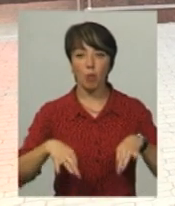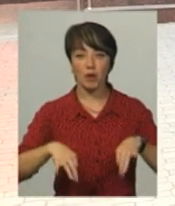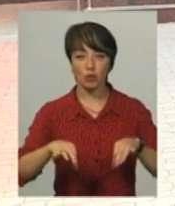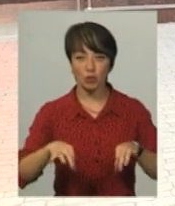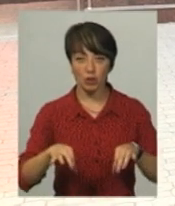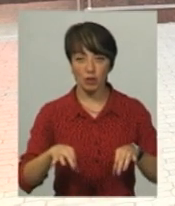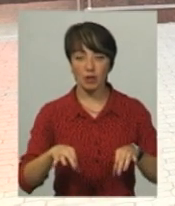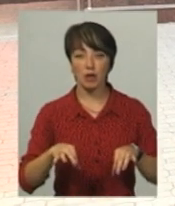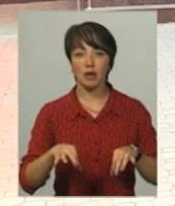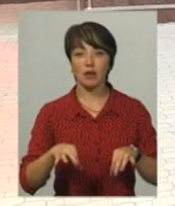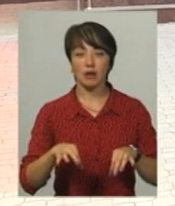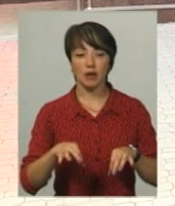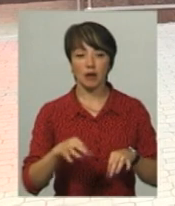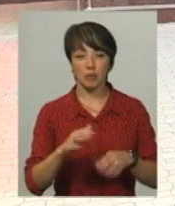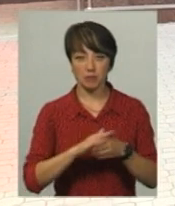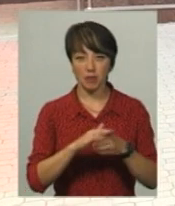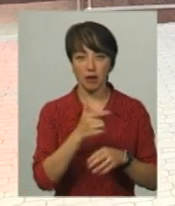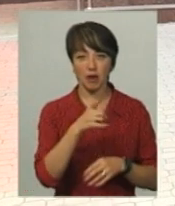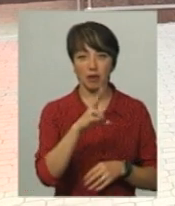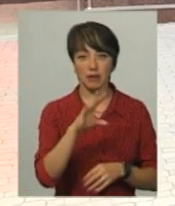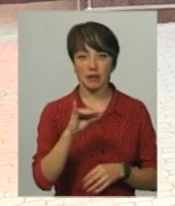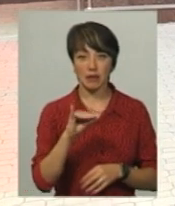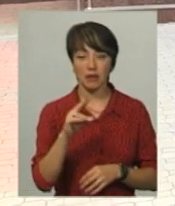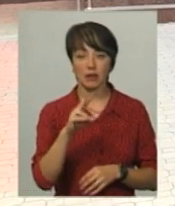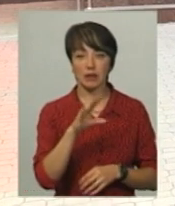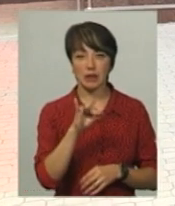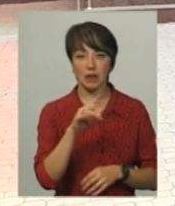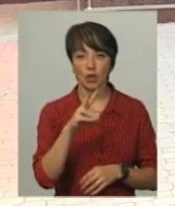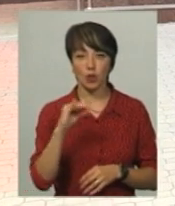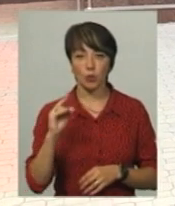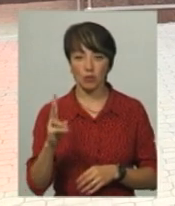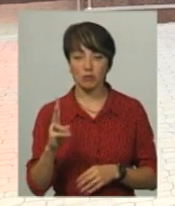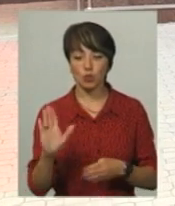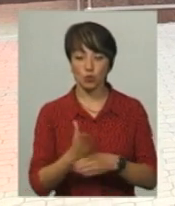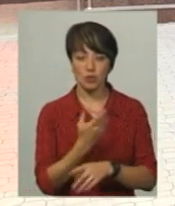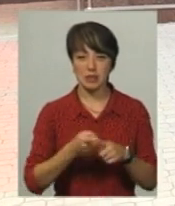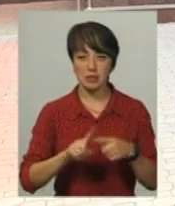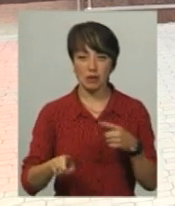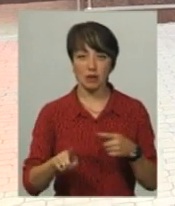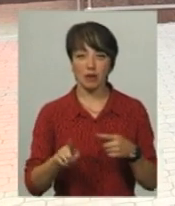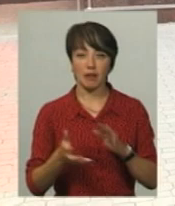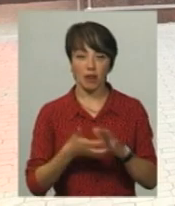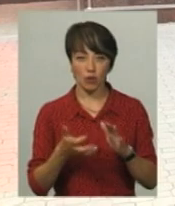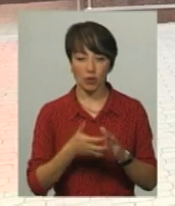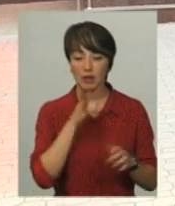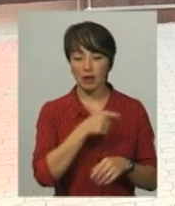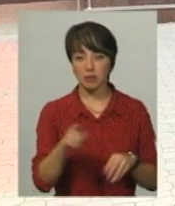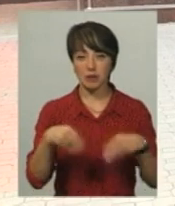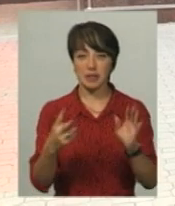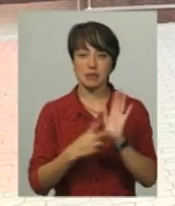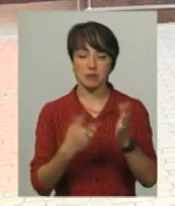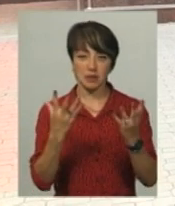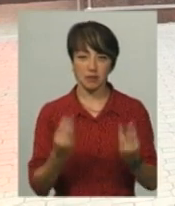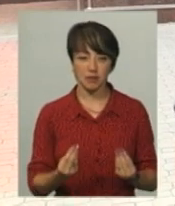доріг Недюка Петра Івановича для усунення даних недоліків. Був даний термін на усунення 7 днів,